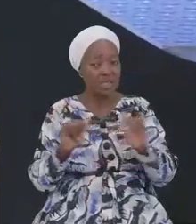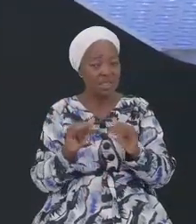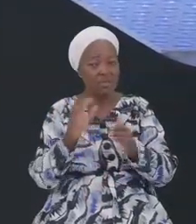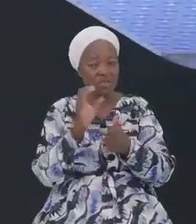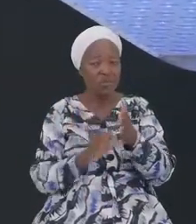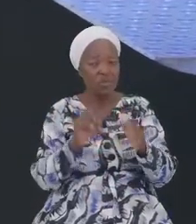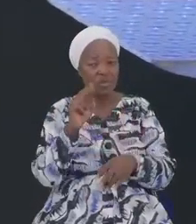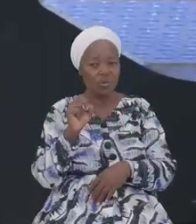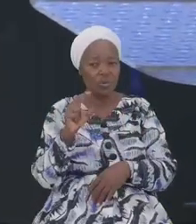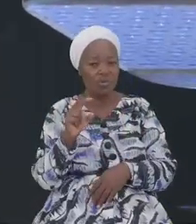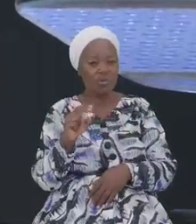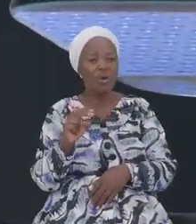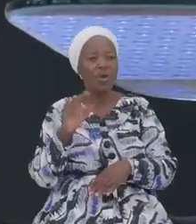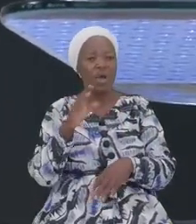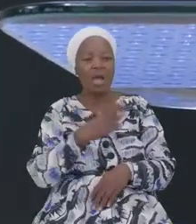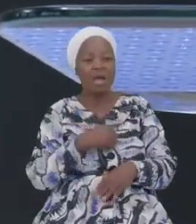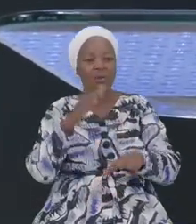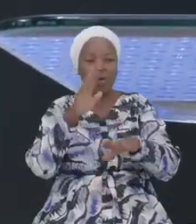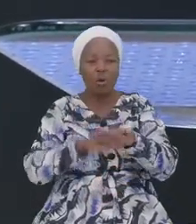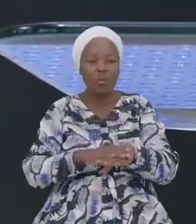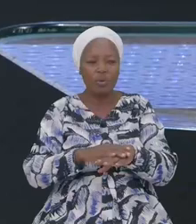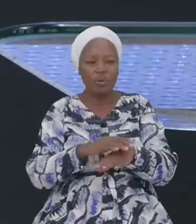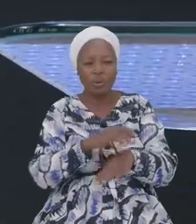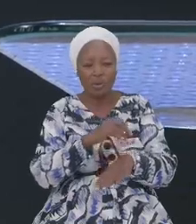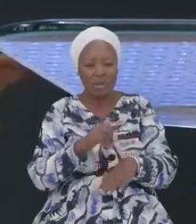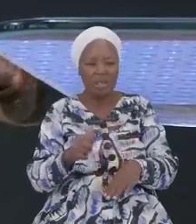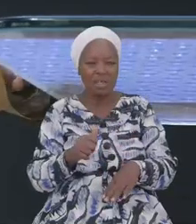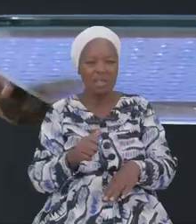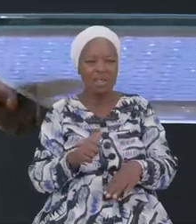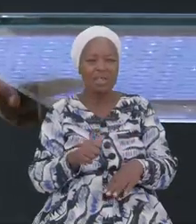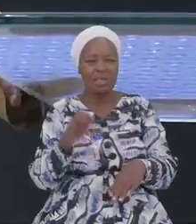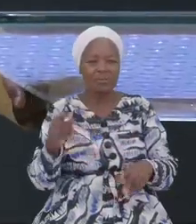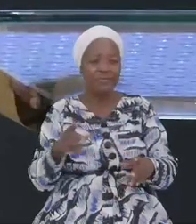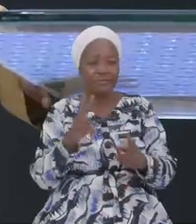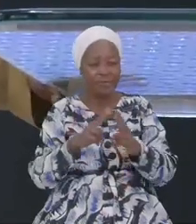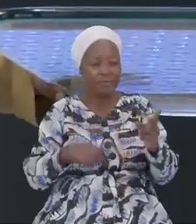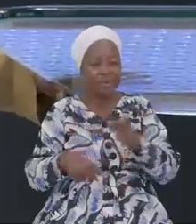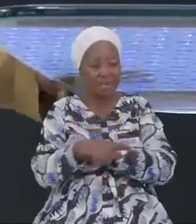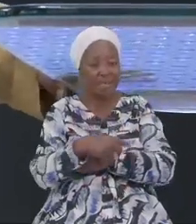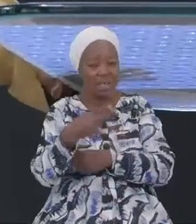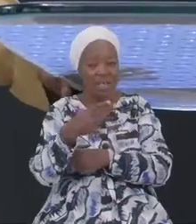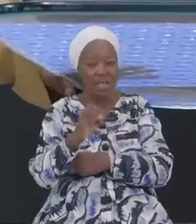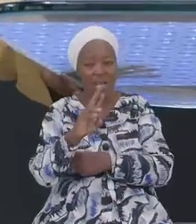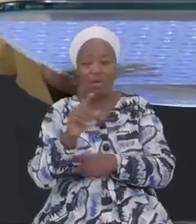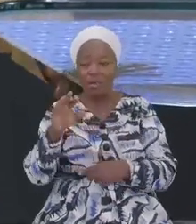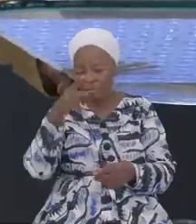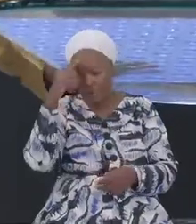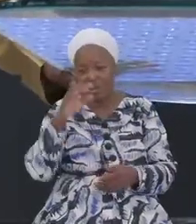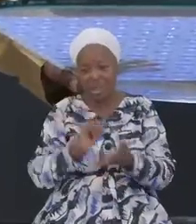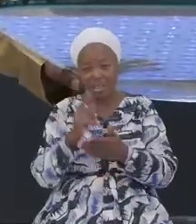des Apôtres, un jour fixé. C'est celui-là qui a emprisonné Pierre.